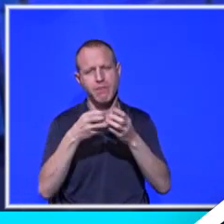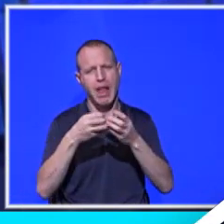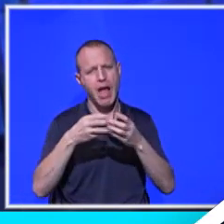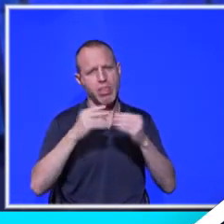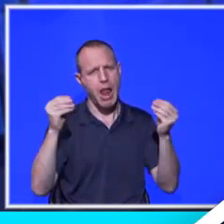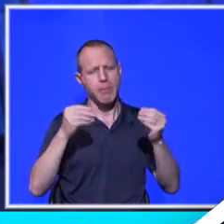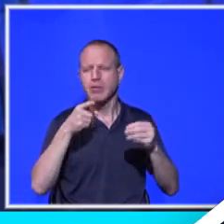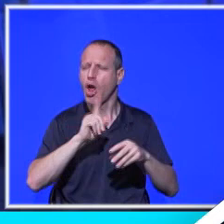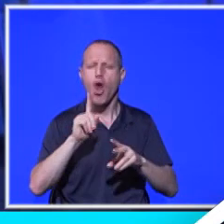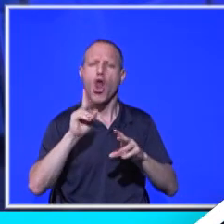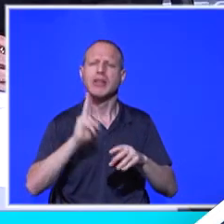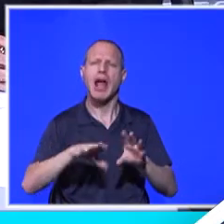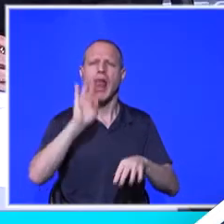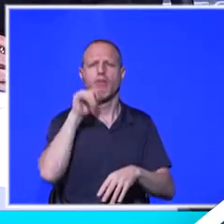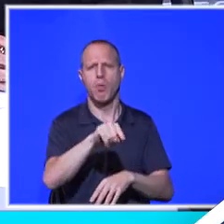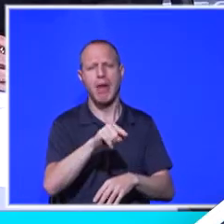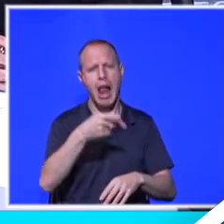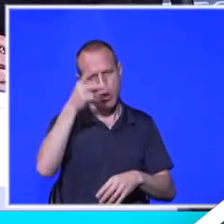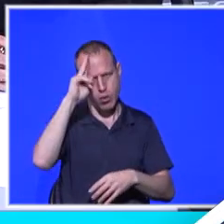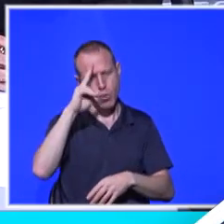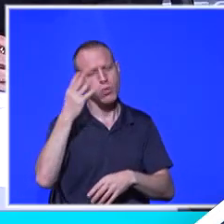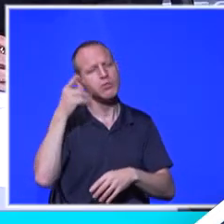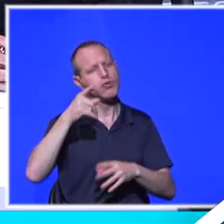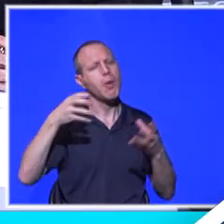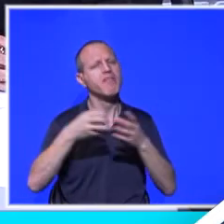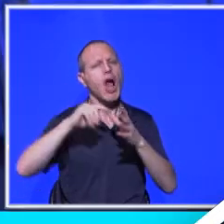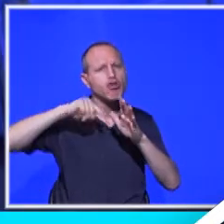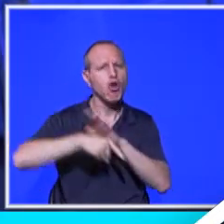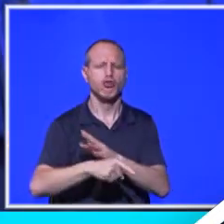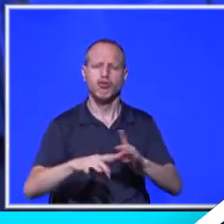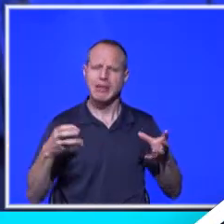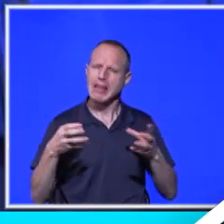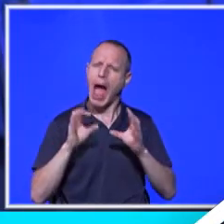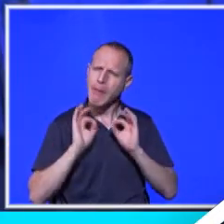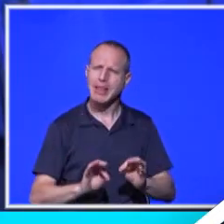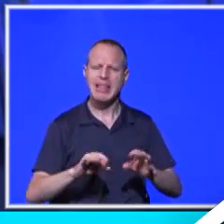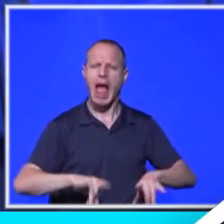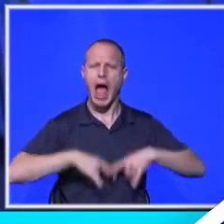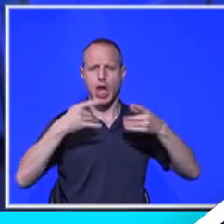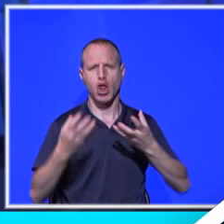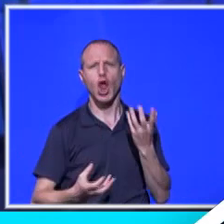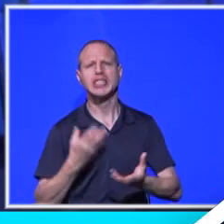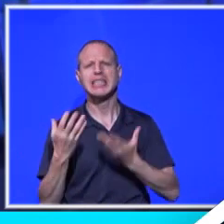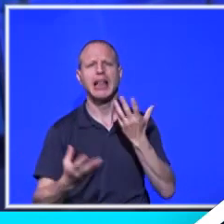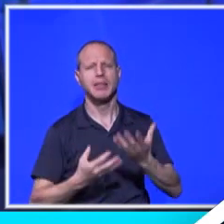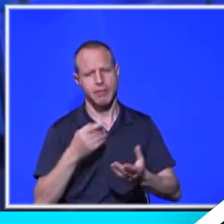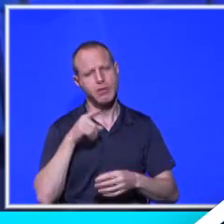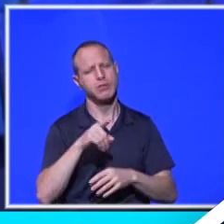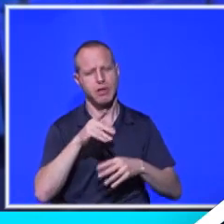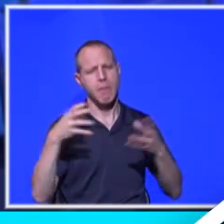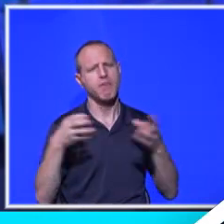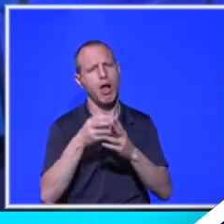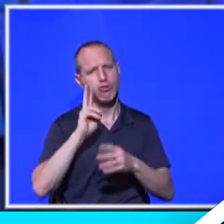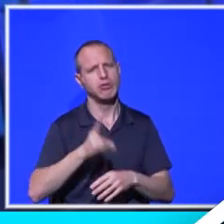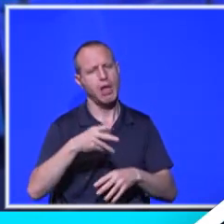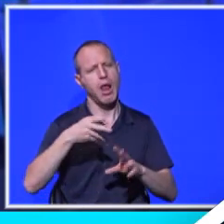להצביע לה. הליכוד הייתה ותהיה זאת מפלגה שורשית, תנועה אמיתית, חיה, תוססת, וזאת מפלגה שראוי להצביע לה.